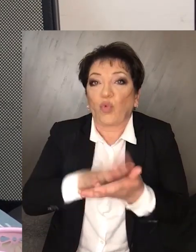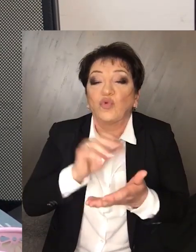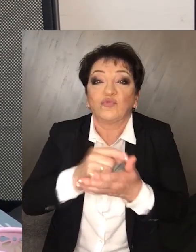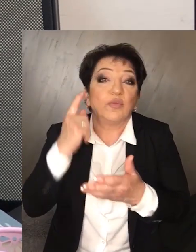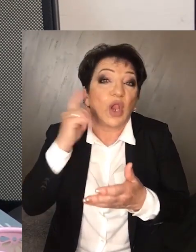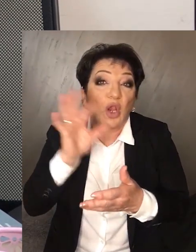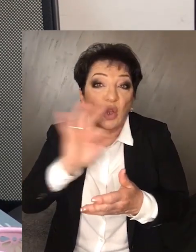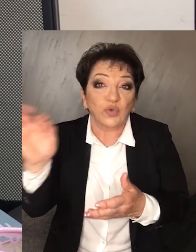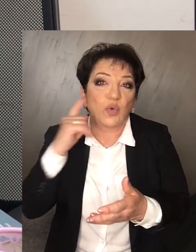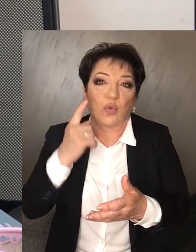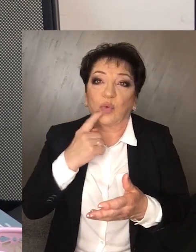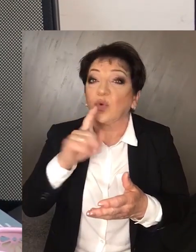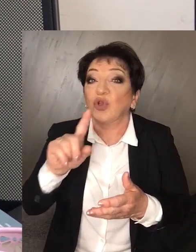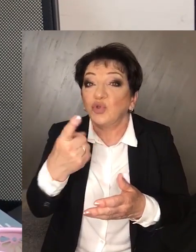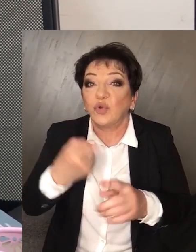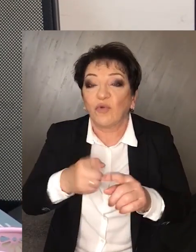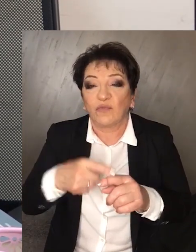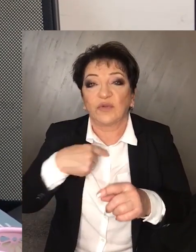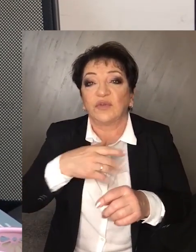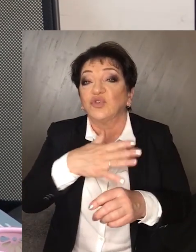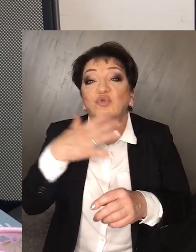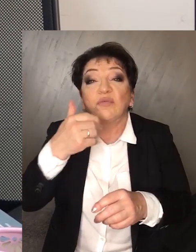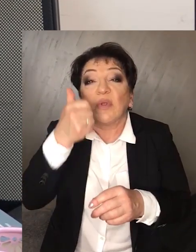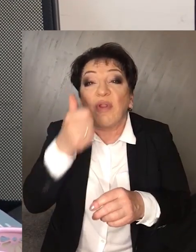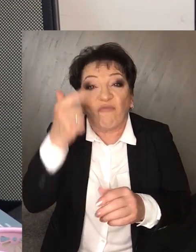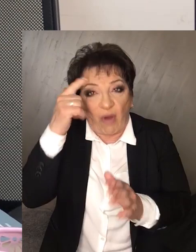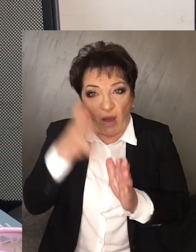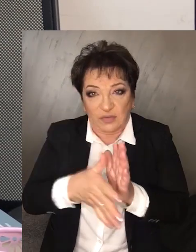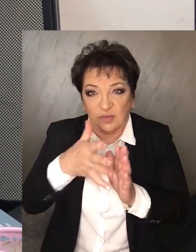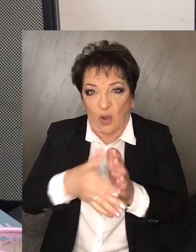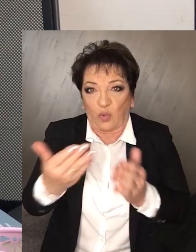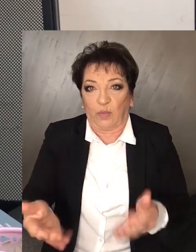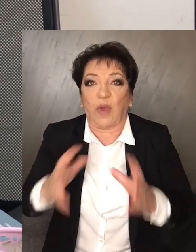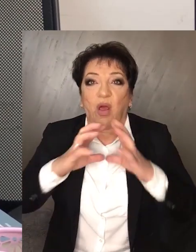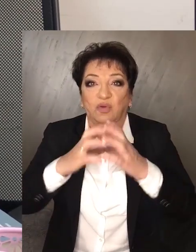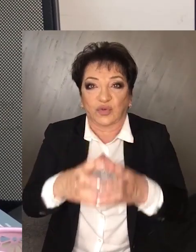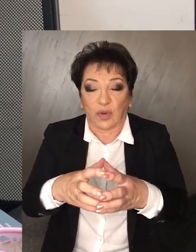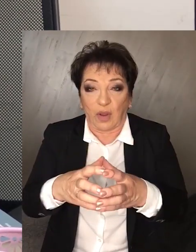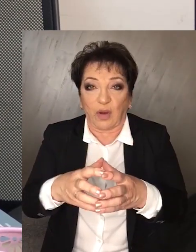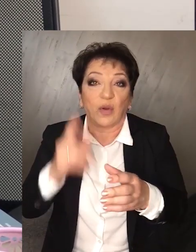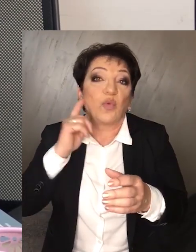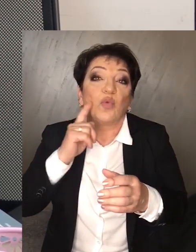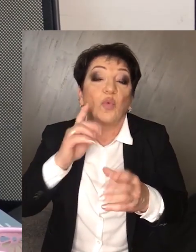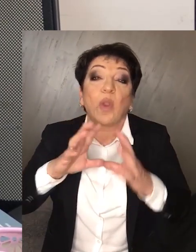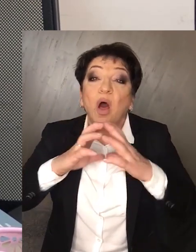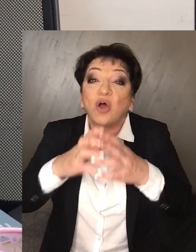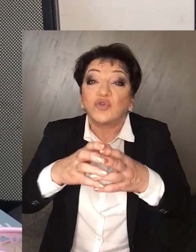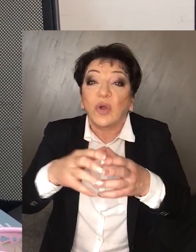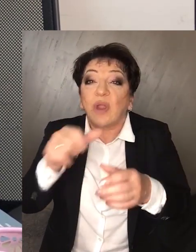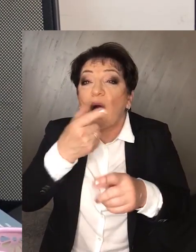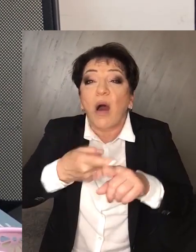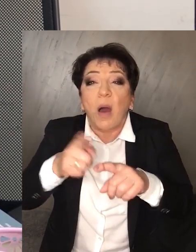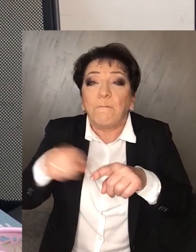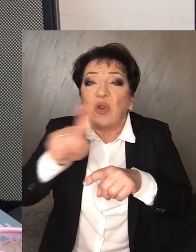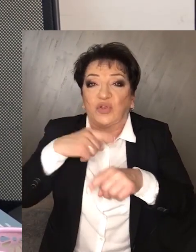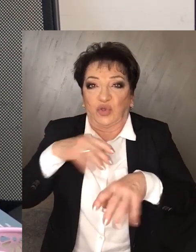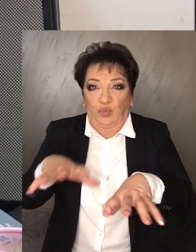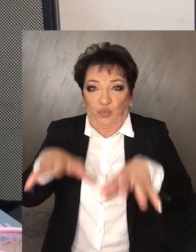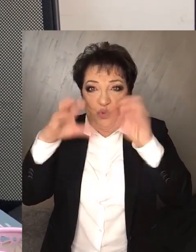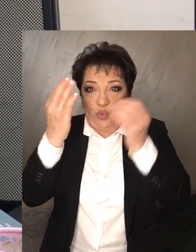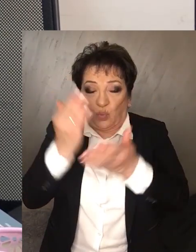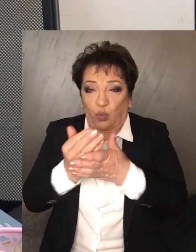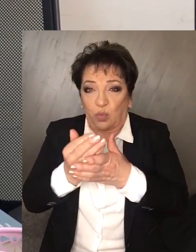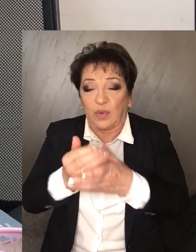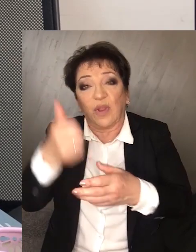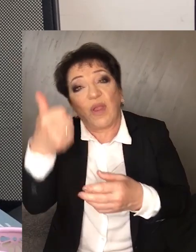Նայեք, ես լսող խուլ եմ նաև այն առումով, որ շատ լավ եմ հասկանում այս աշխարհը։